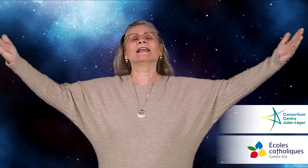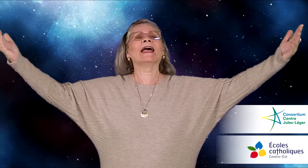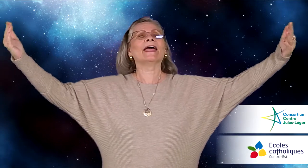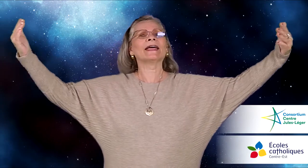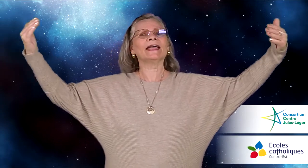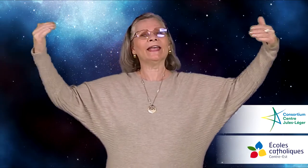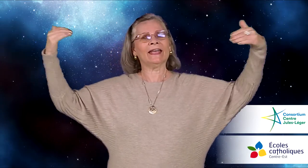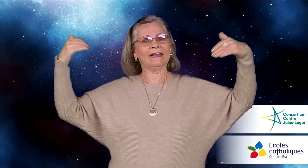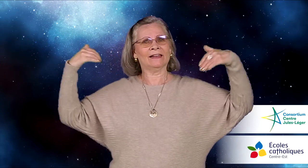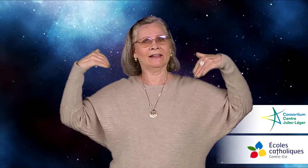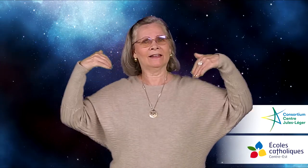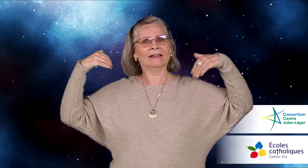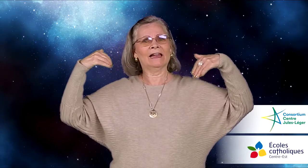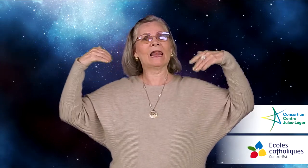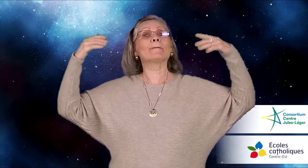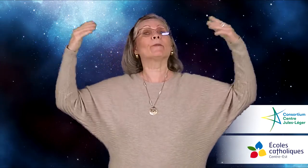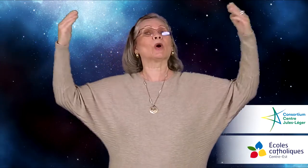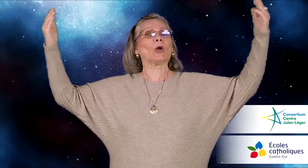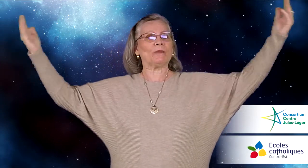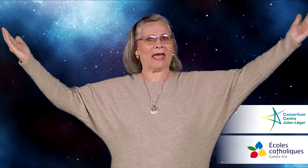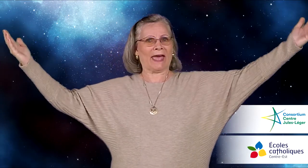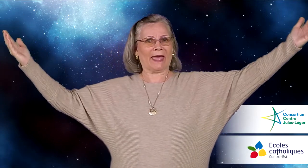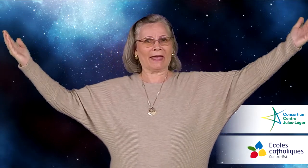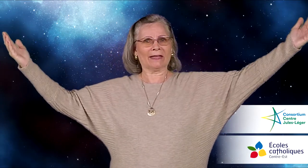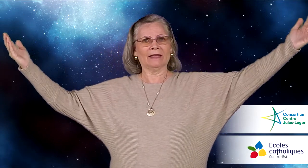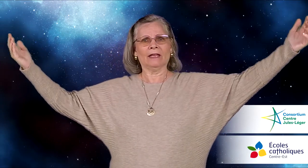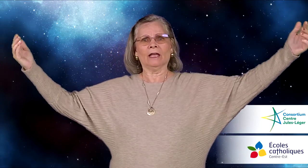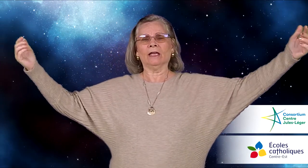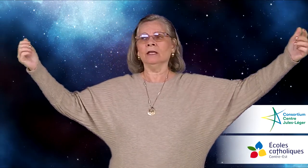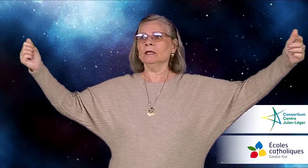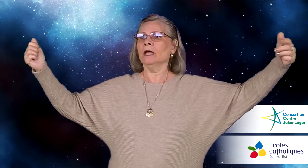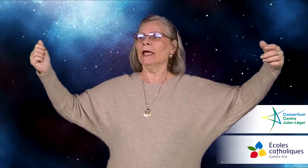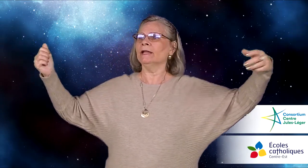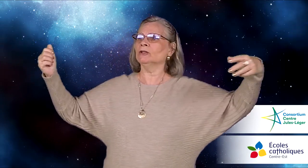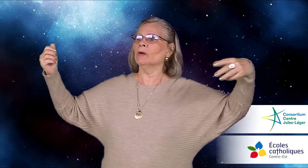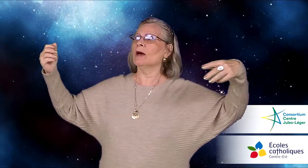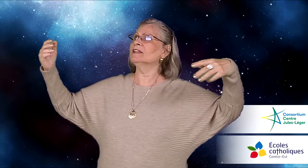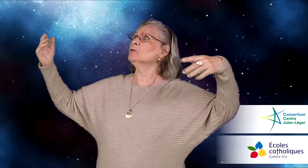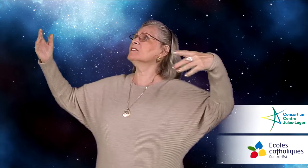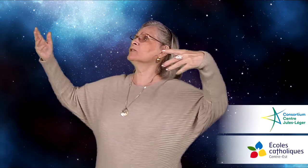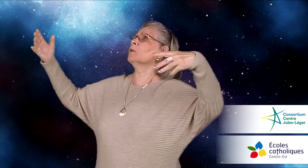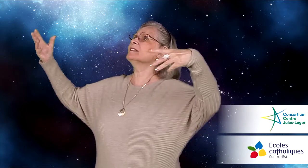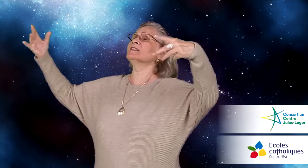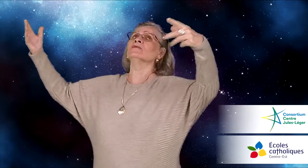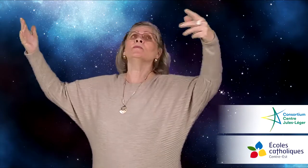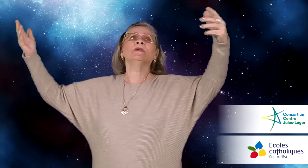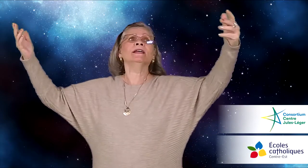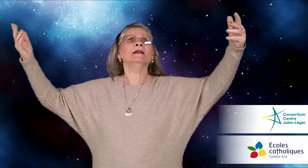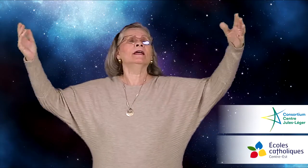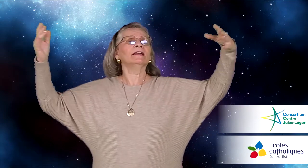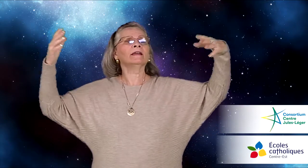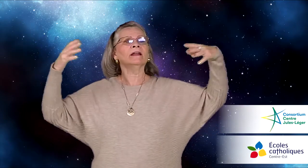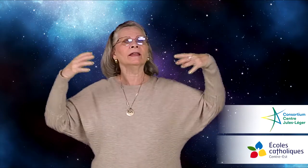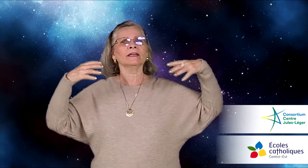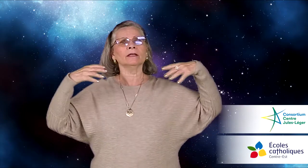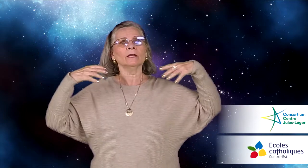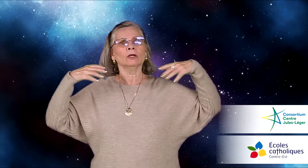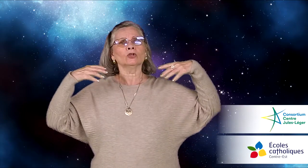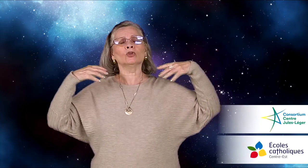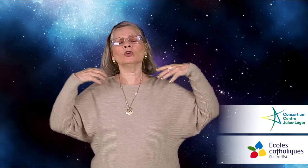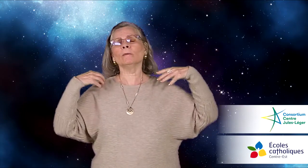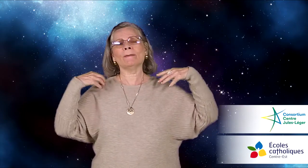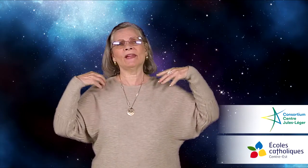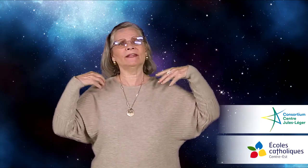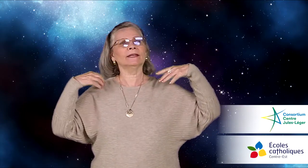éclairent elle. La première. Et, elle a demandé aux étoiles, « S'il vous plaît, éclairez